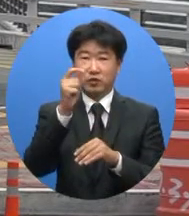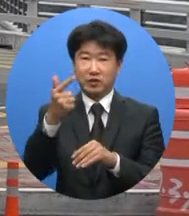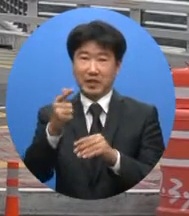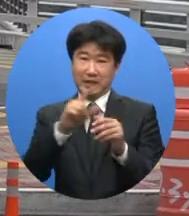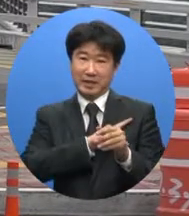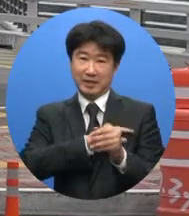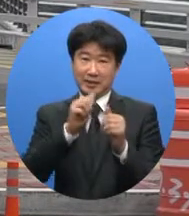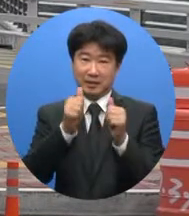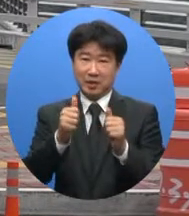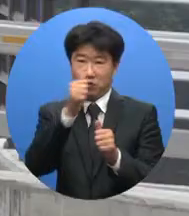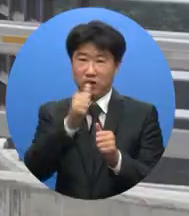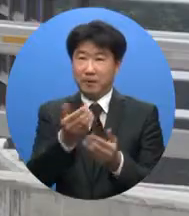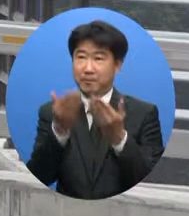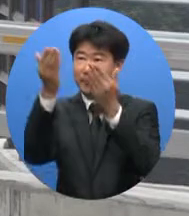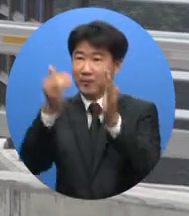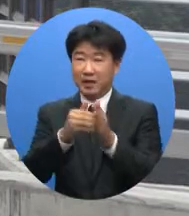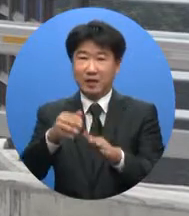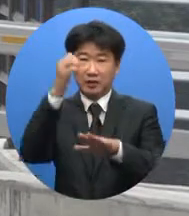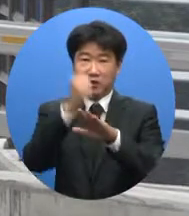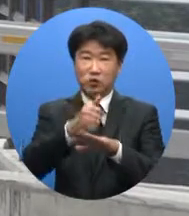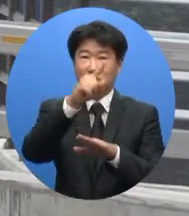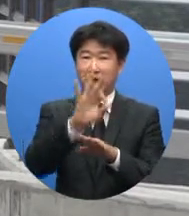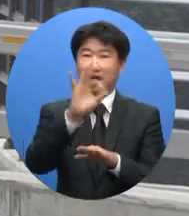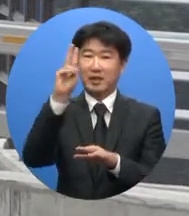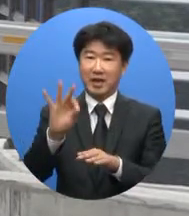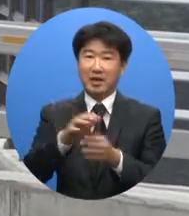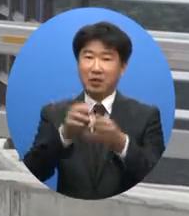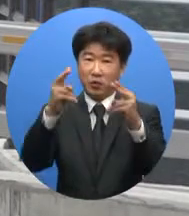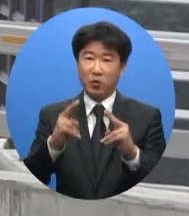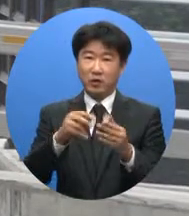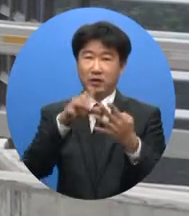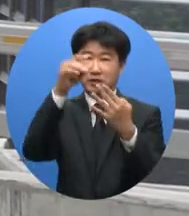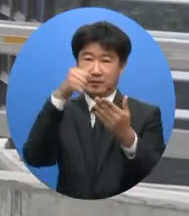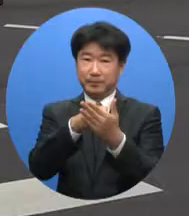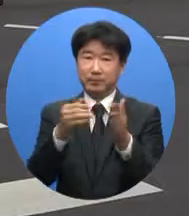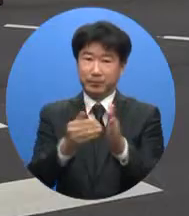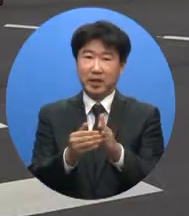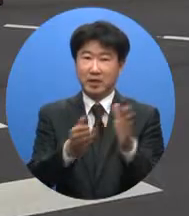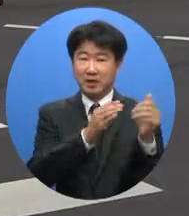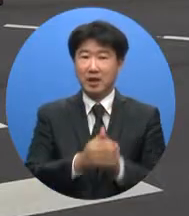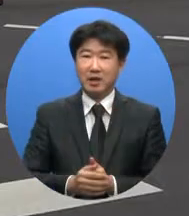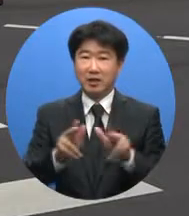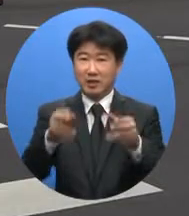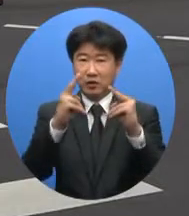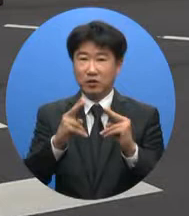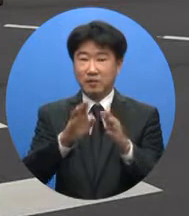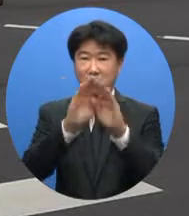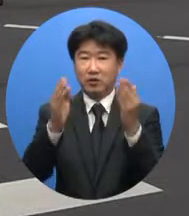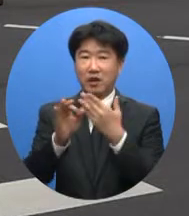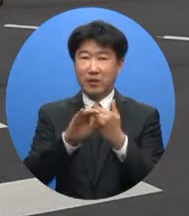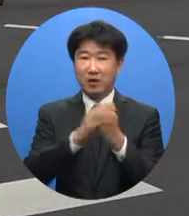명칭을 선정심의위원회에 올려 최종적으로 강양교를 선정했습니다. 강양교가 개통되면 동부 지역